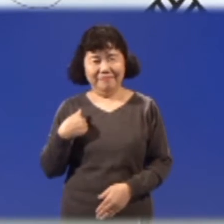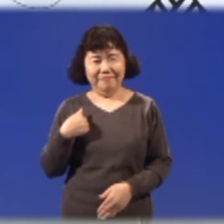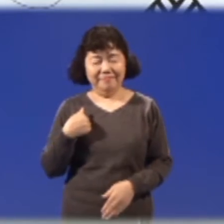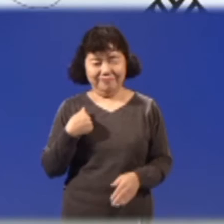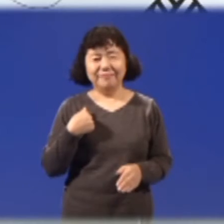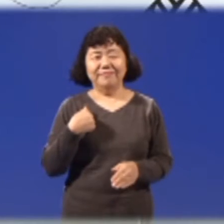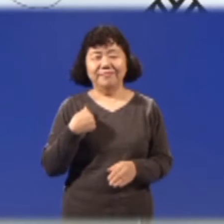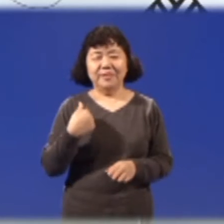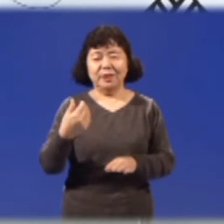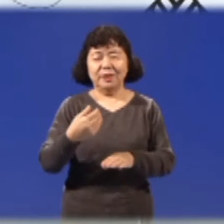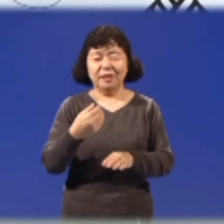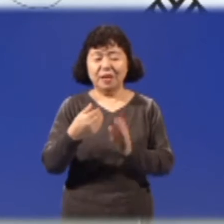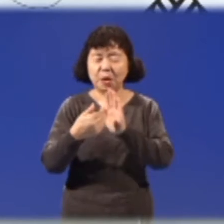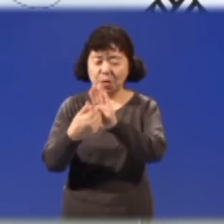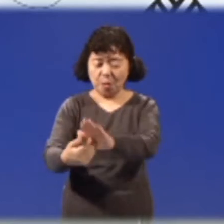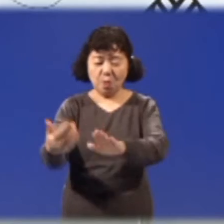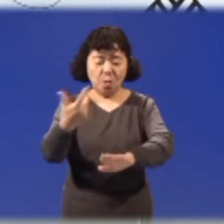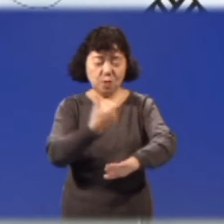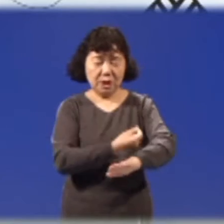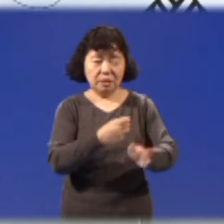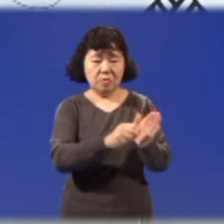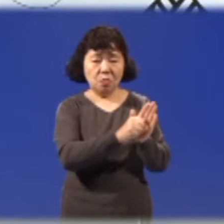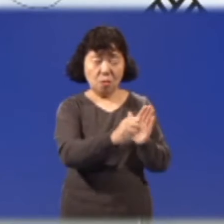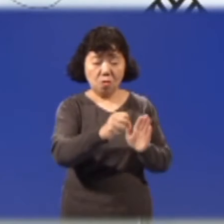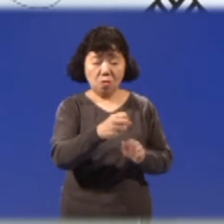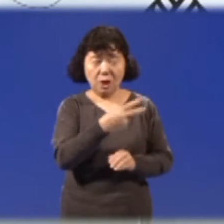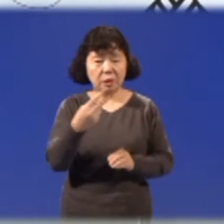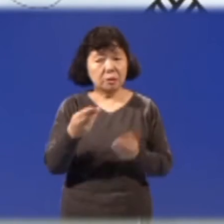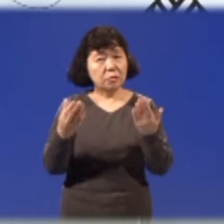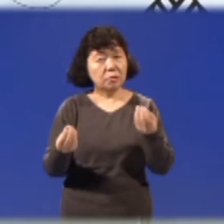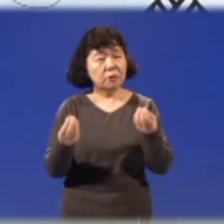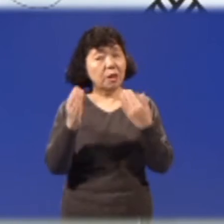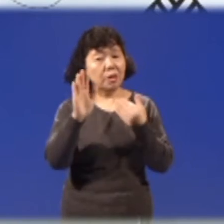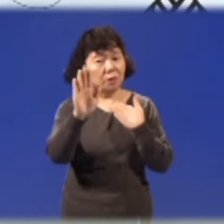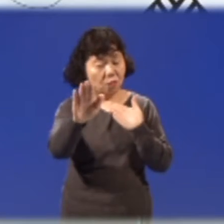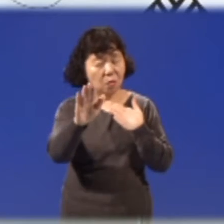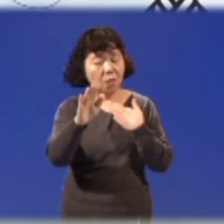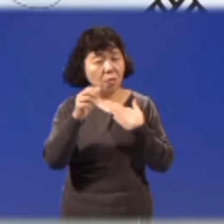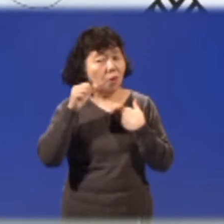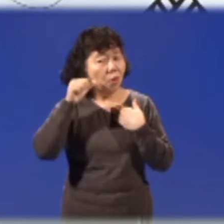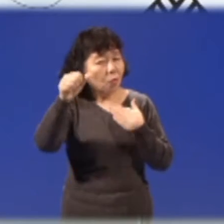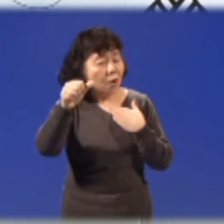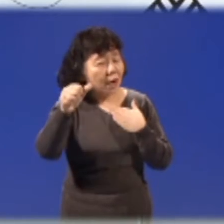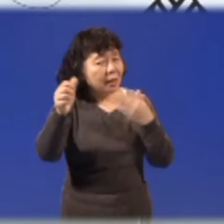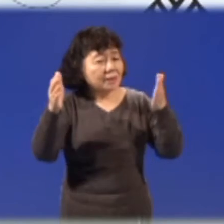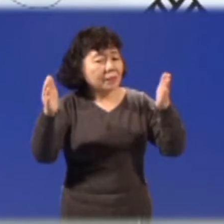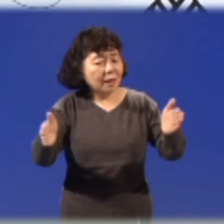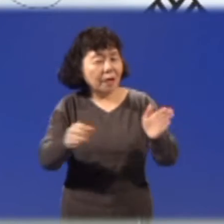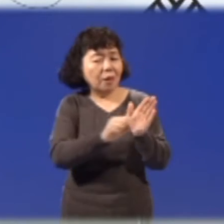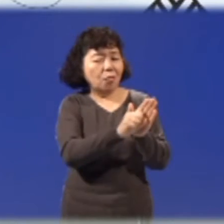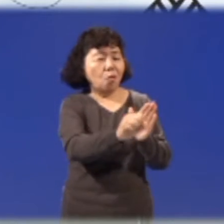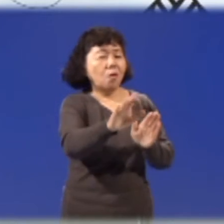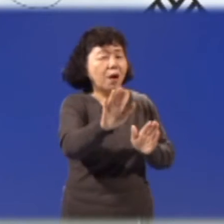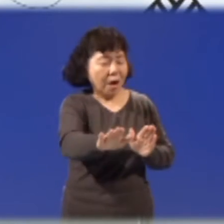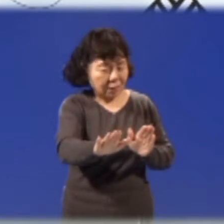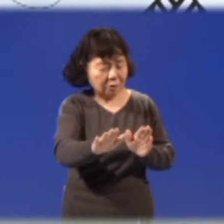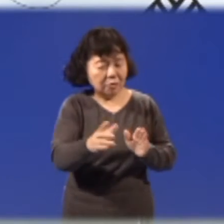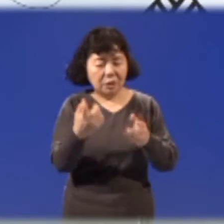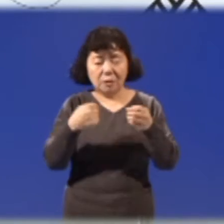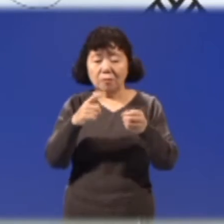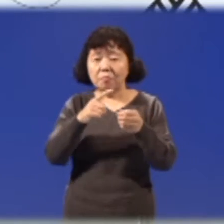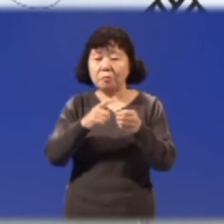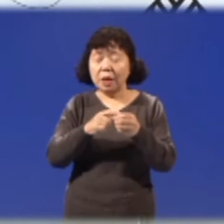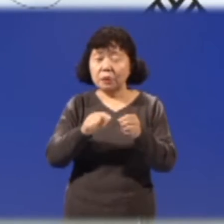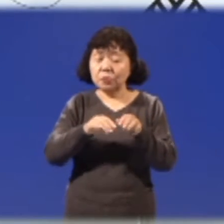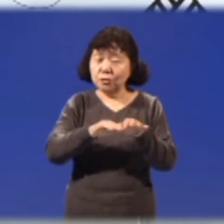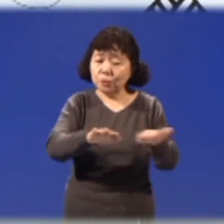種の効果は2週間後ぐらいから現れ、5ヶ月程度と言われていますので、毎年流行が